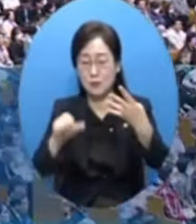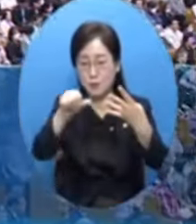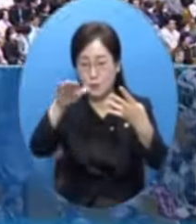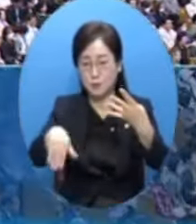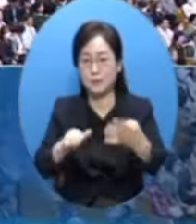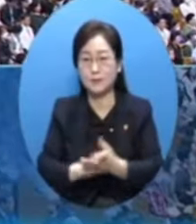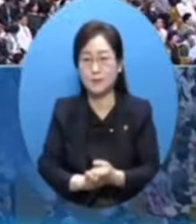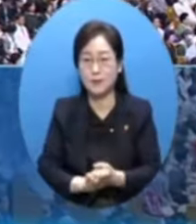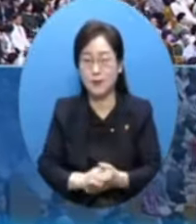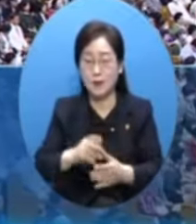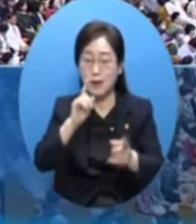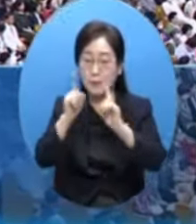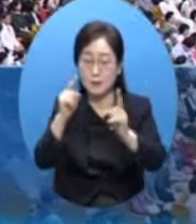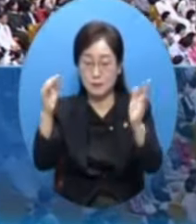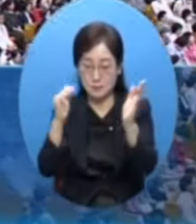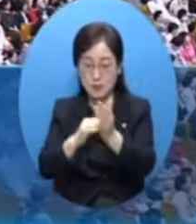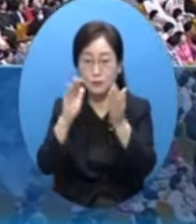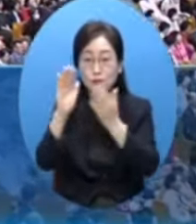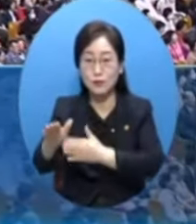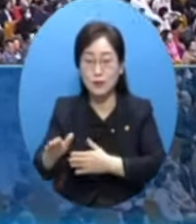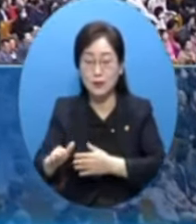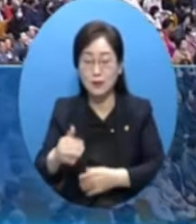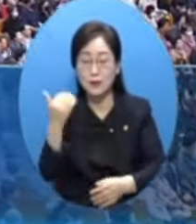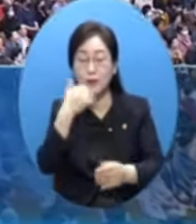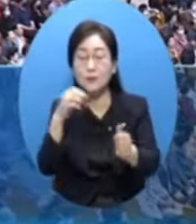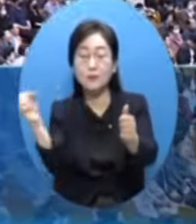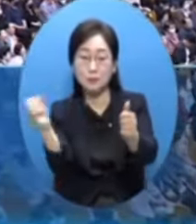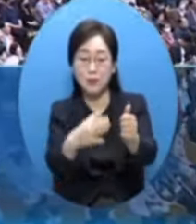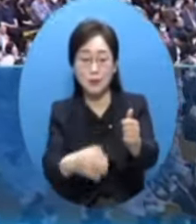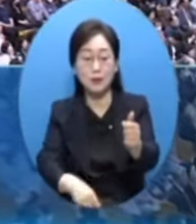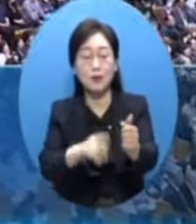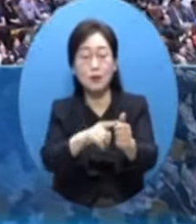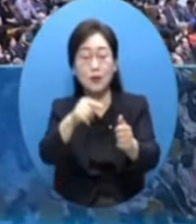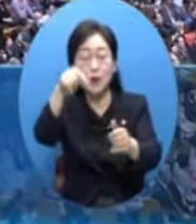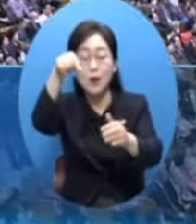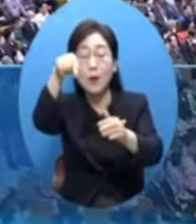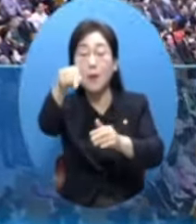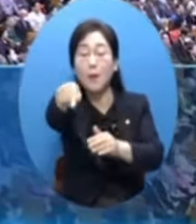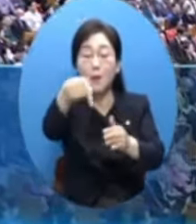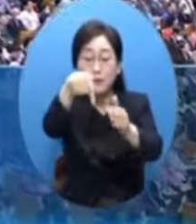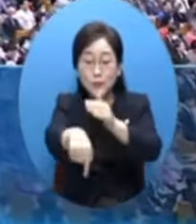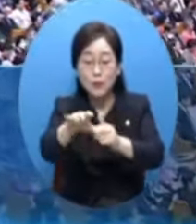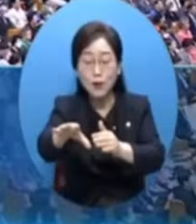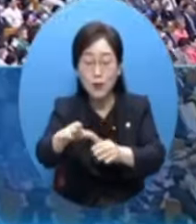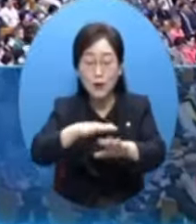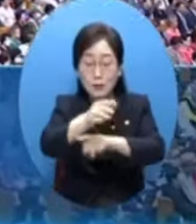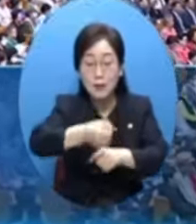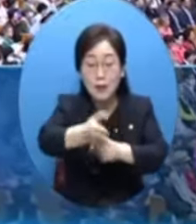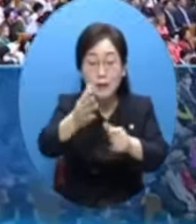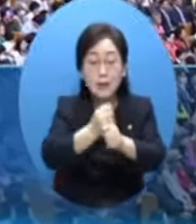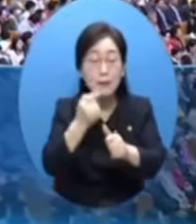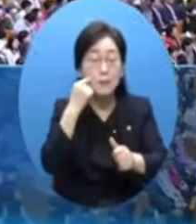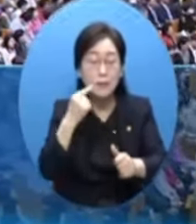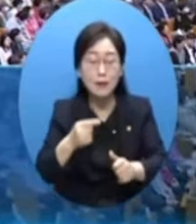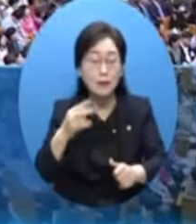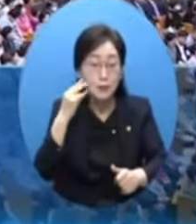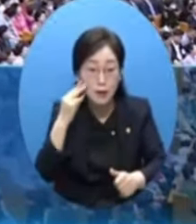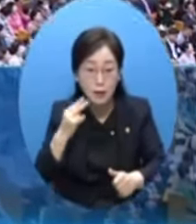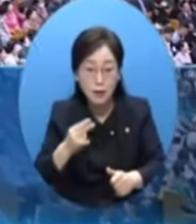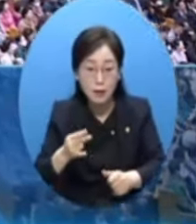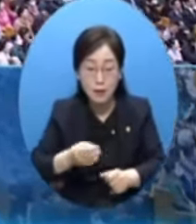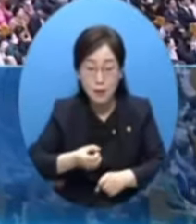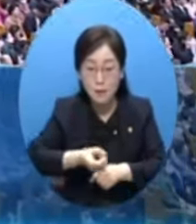6절입니다. 말씀을 마치시고 시몬에게 이르시되 깊은 데로 가서 그물을 내려 고기를 잡아라. 그렇게 하니 고기를 잡은 것이 심이